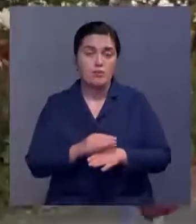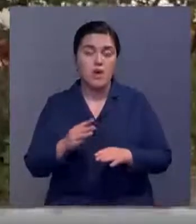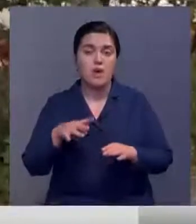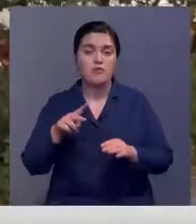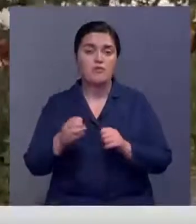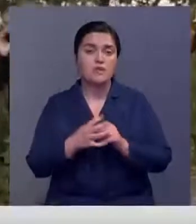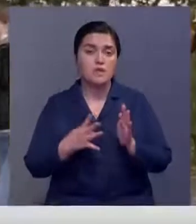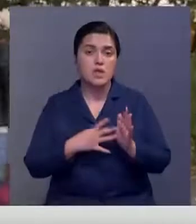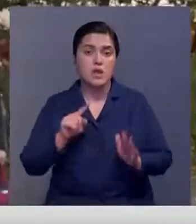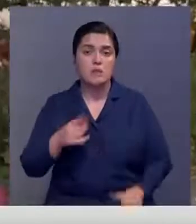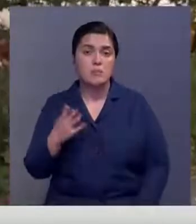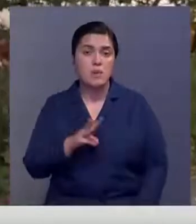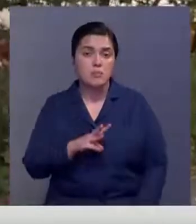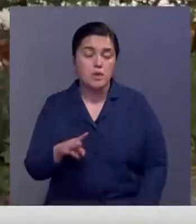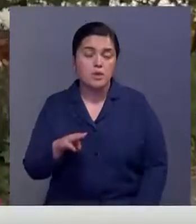году 1,5 миллиона